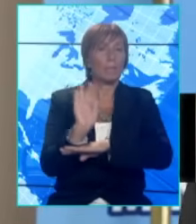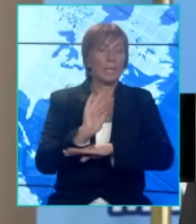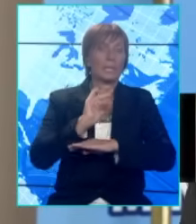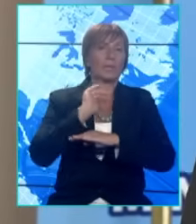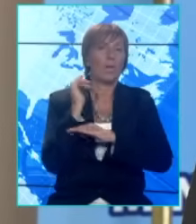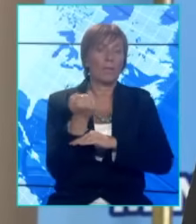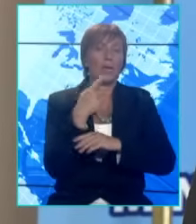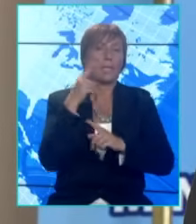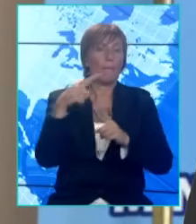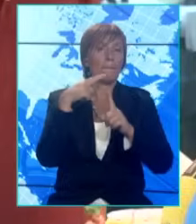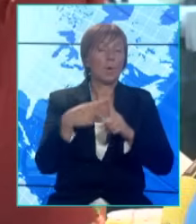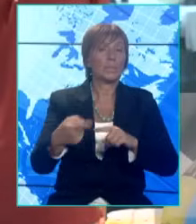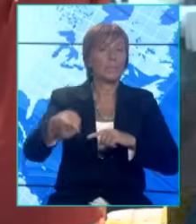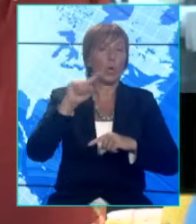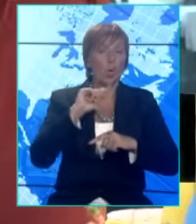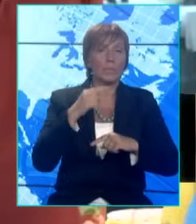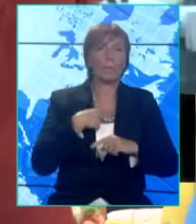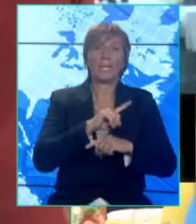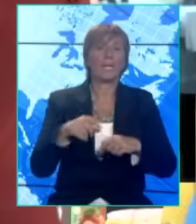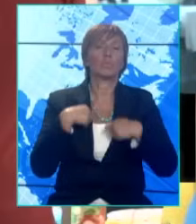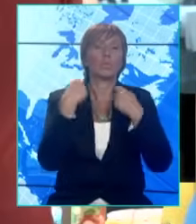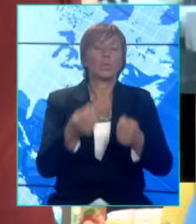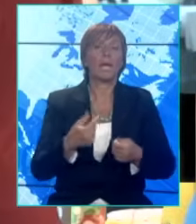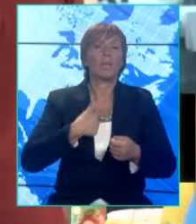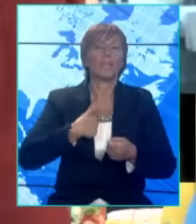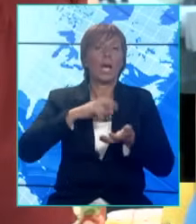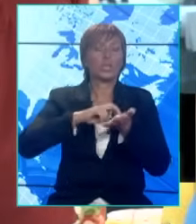su spremni da pozitivno odgovore. Ne možemo mi davati naše političke,